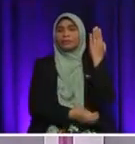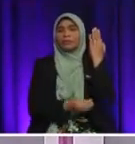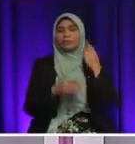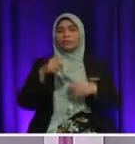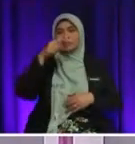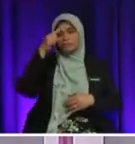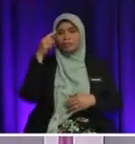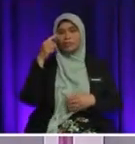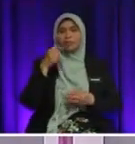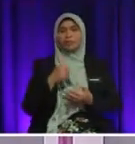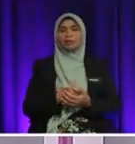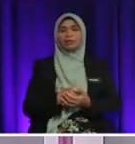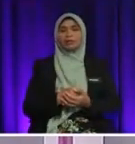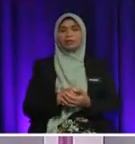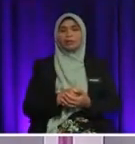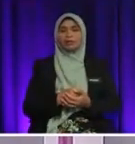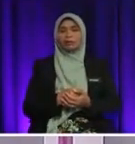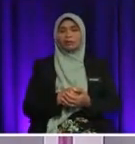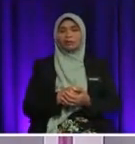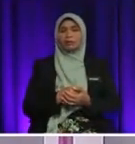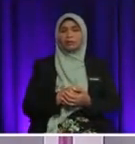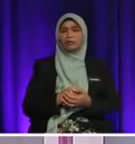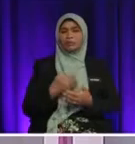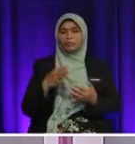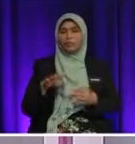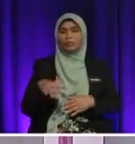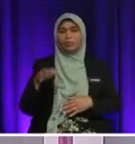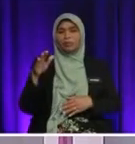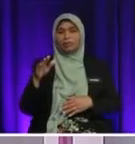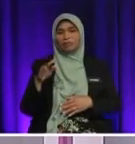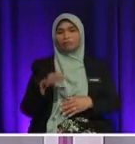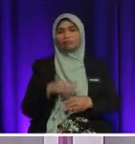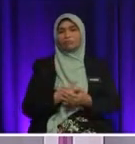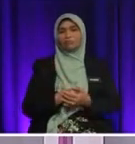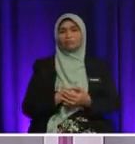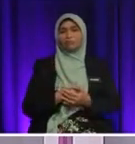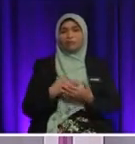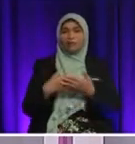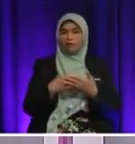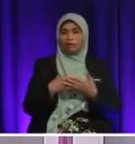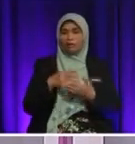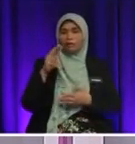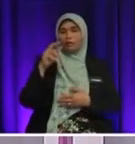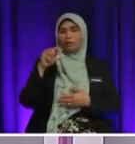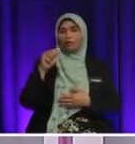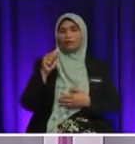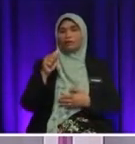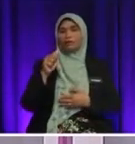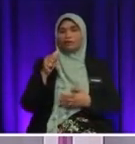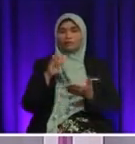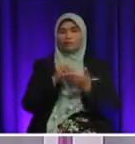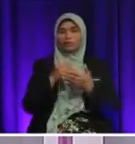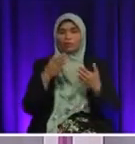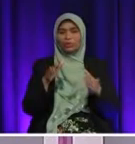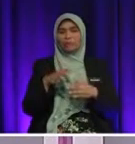Sebab dia dah besar. Dah besar sangat, ya. Saiznya yang besar itu tak sesuai lagi untuk berendam dalam sungai di kampung budak miskin. Jadi